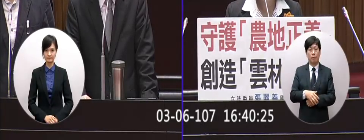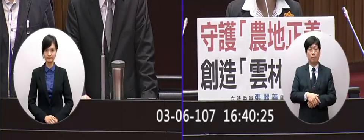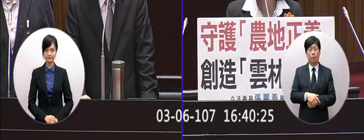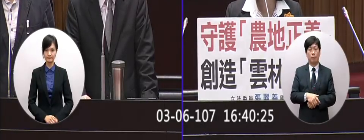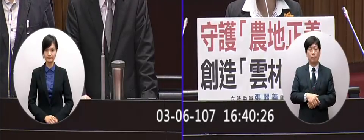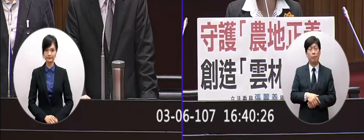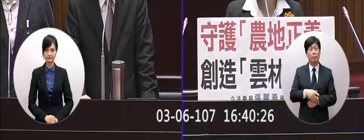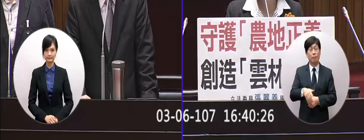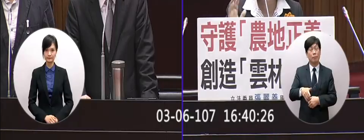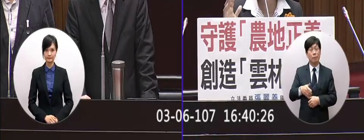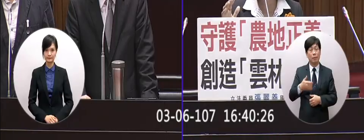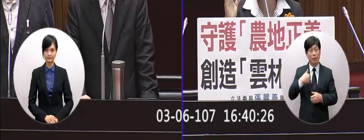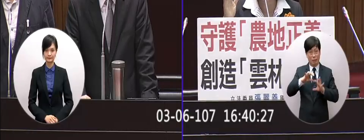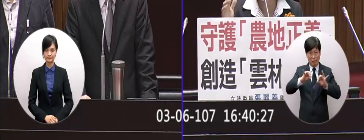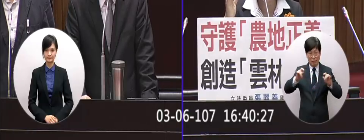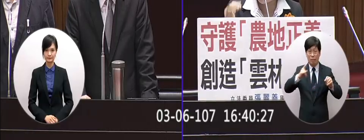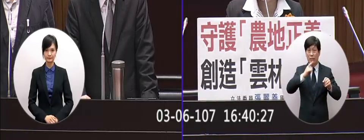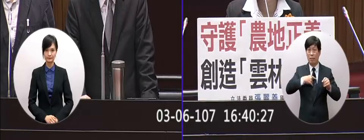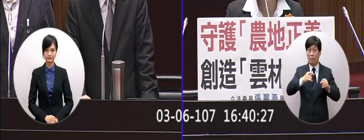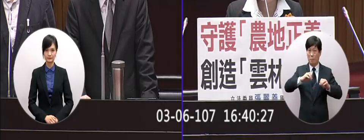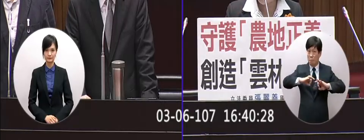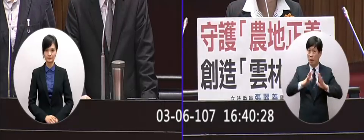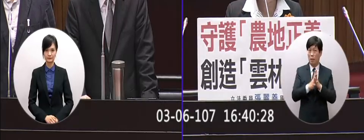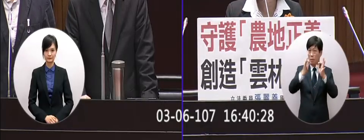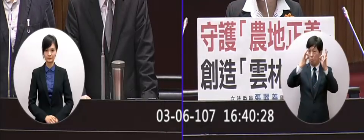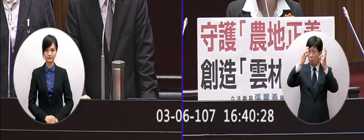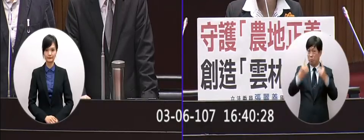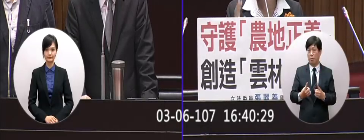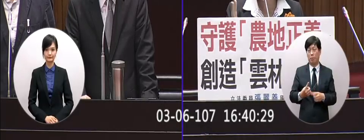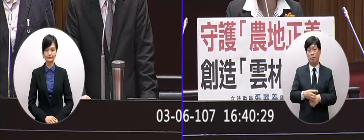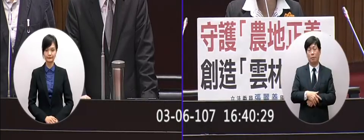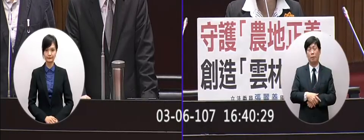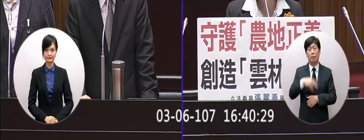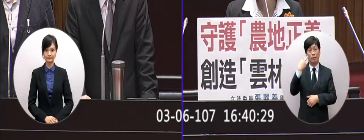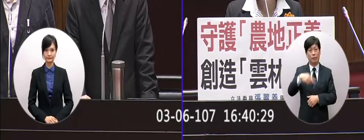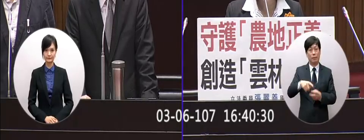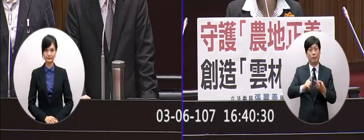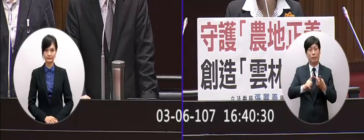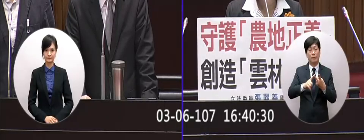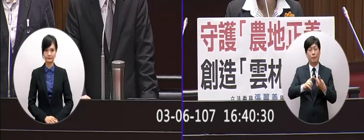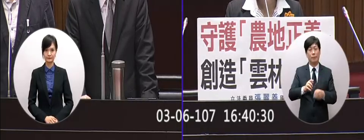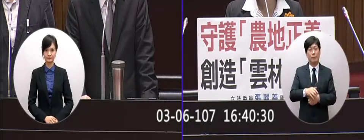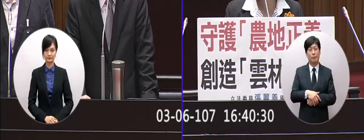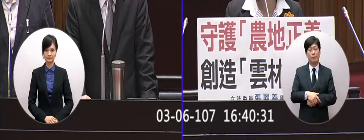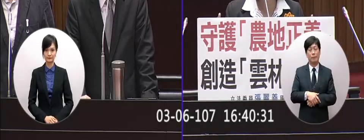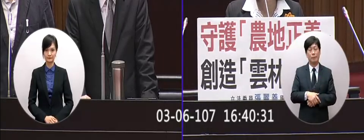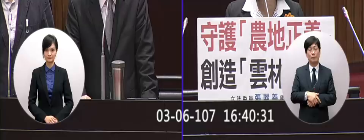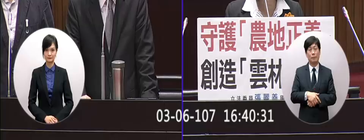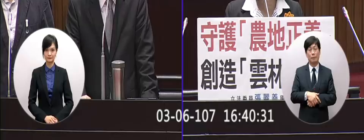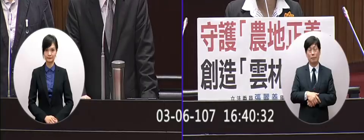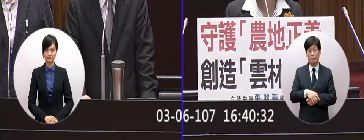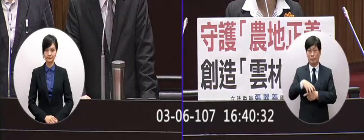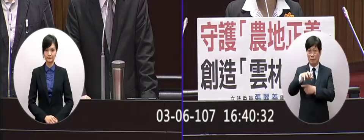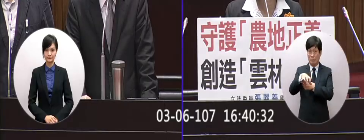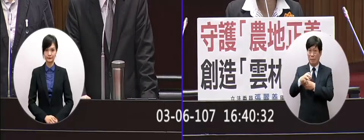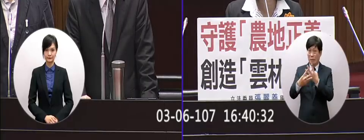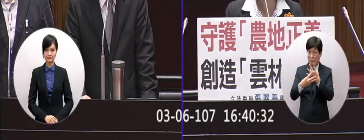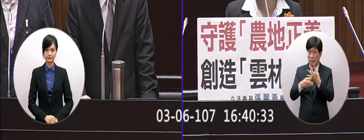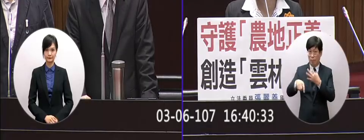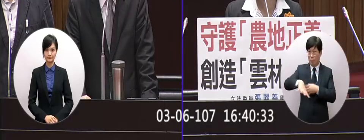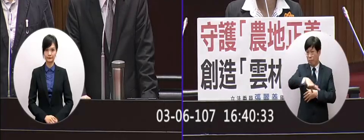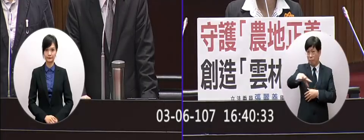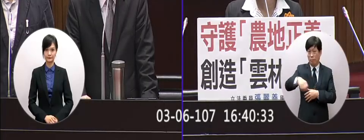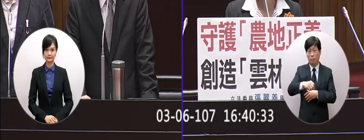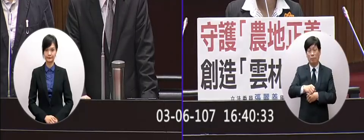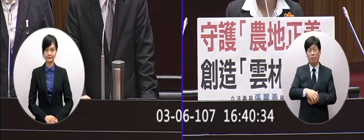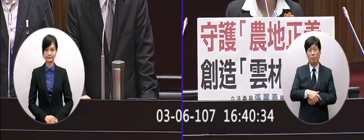哦，所以土地的价格马上崩盘哦。再来呢，整个农业完